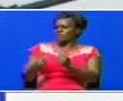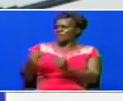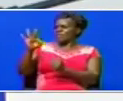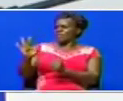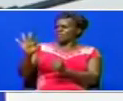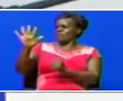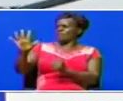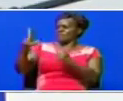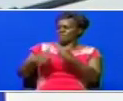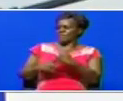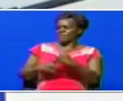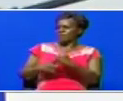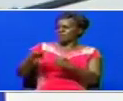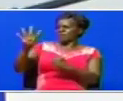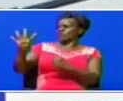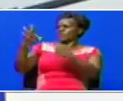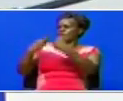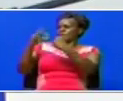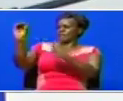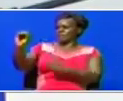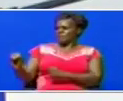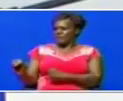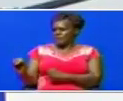54,356, that's 48%.